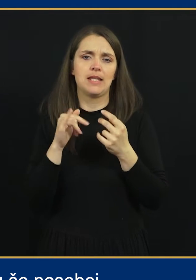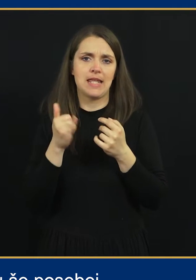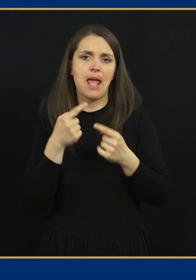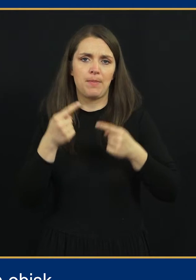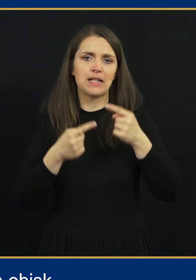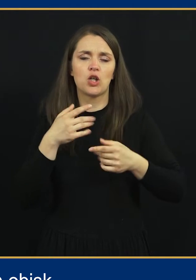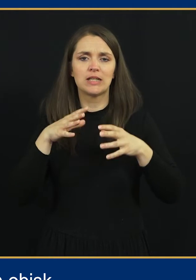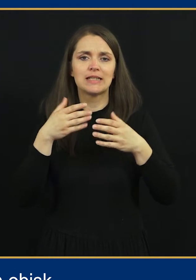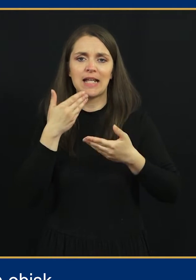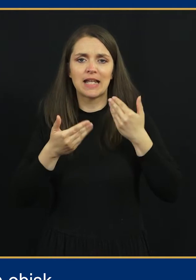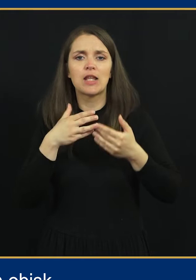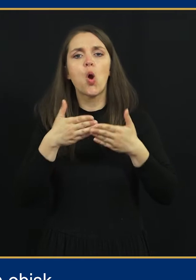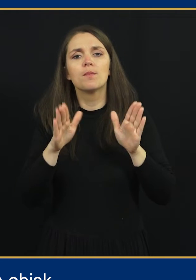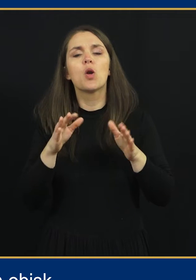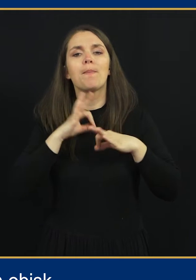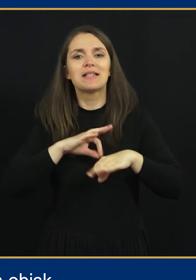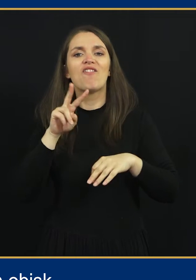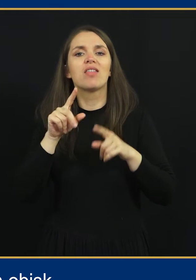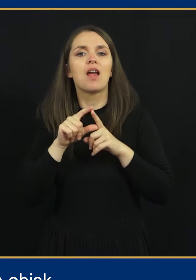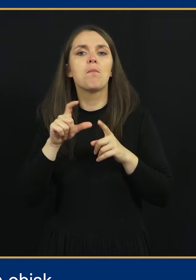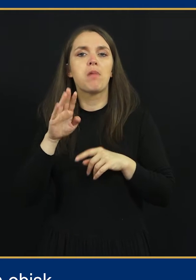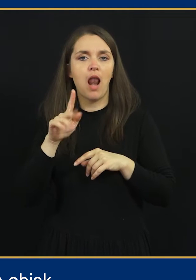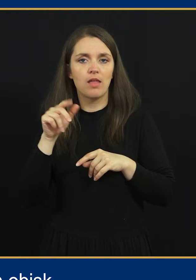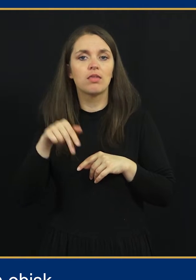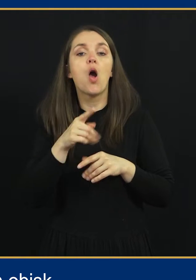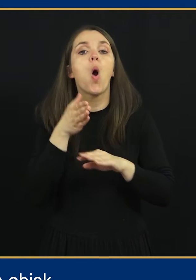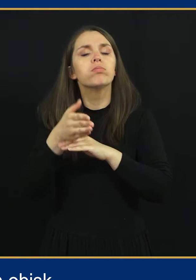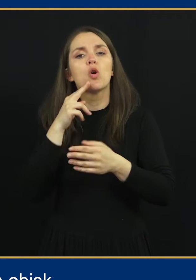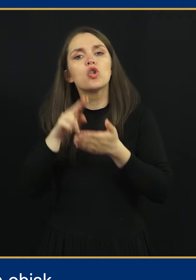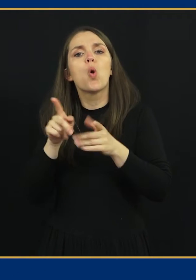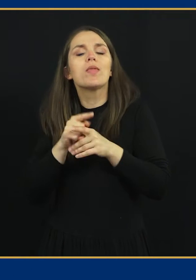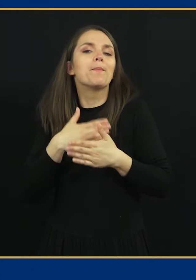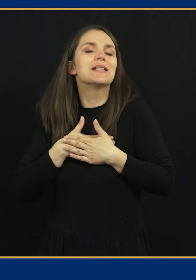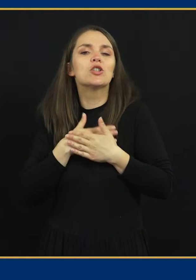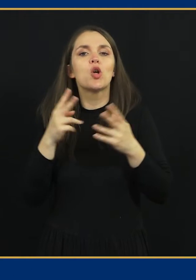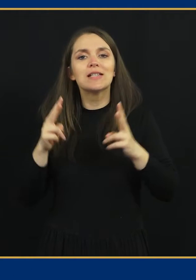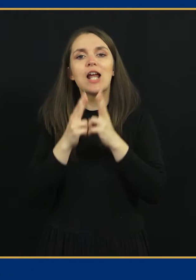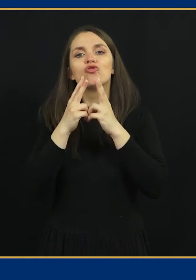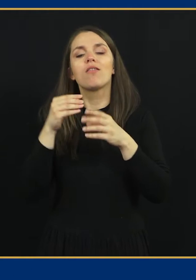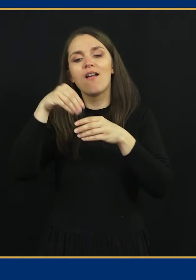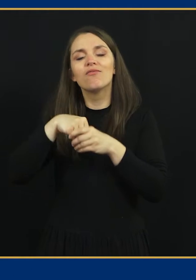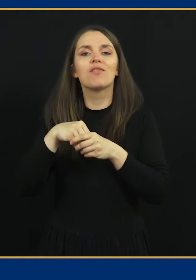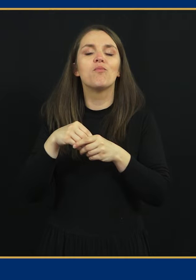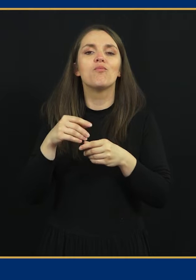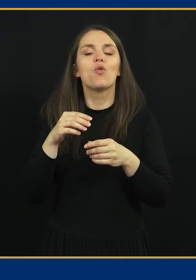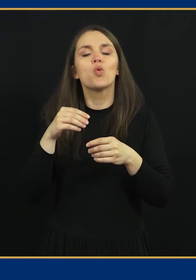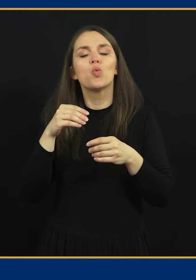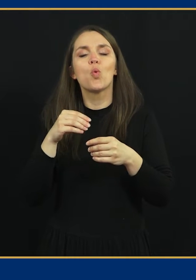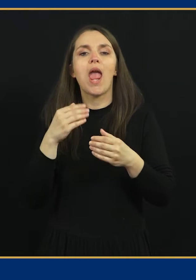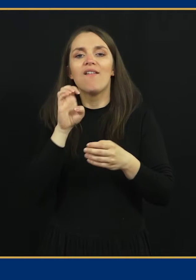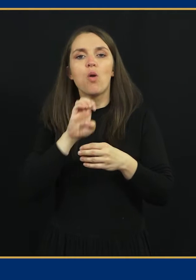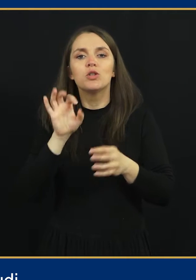zasedanje odprl predsednik Van der Bellen in obisk označil kot prisrčno srečanje v duhu evropskih dobrososedskih